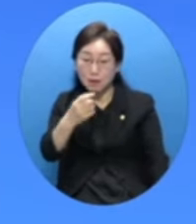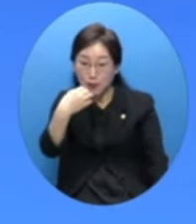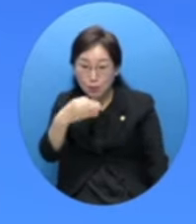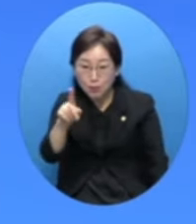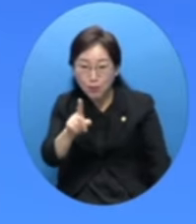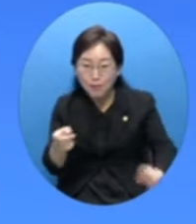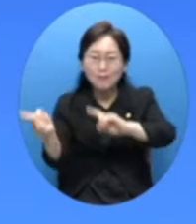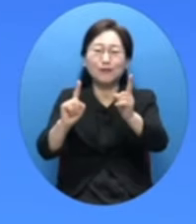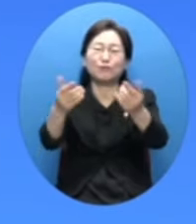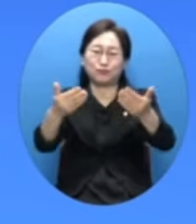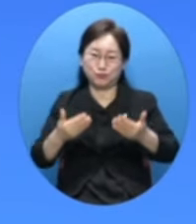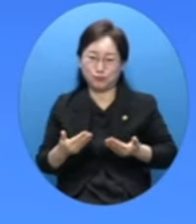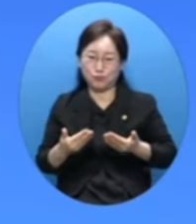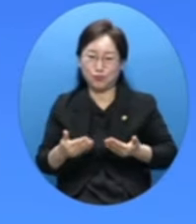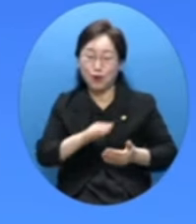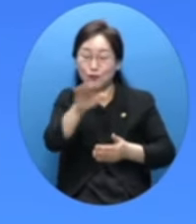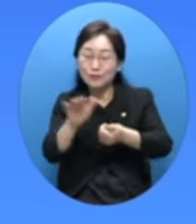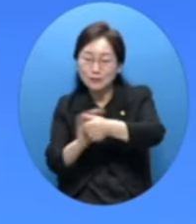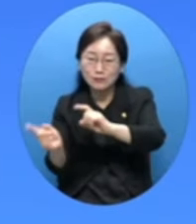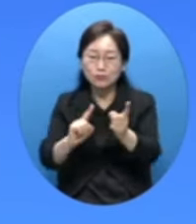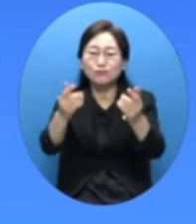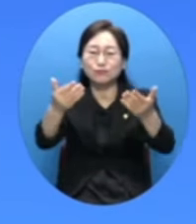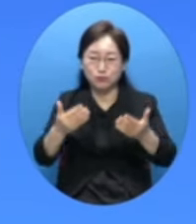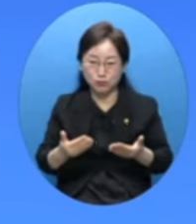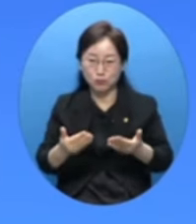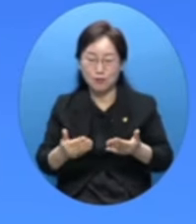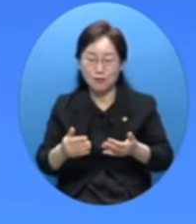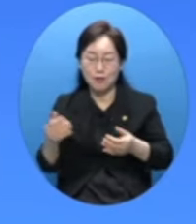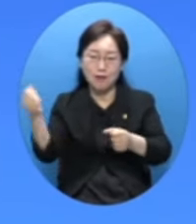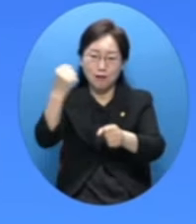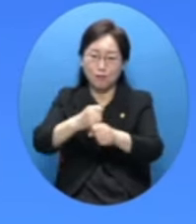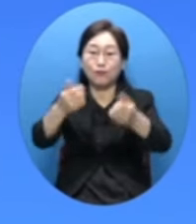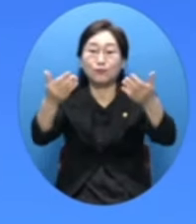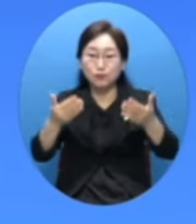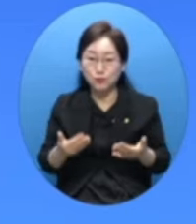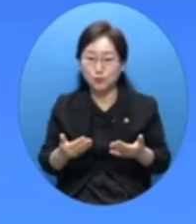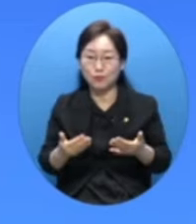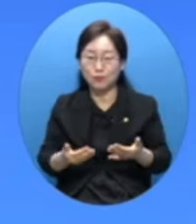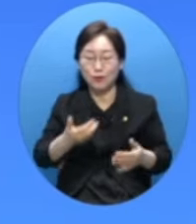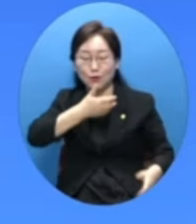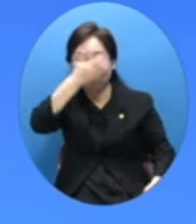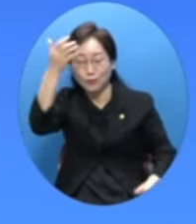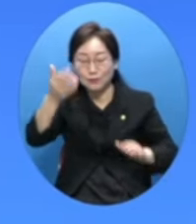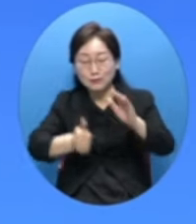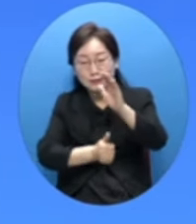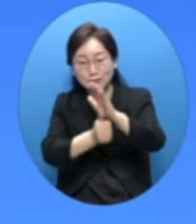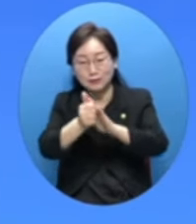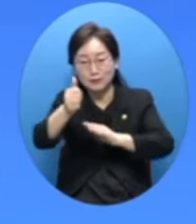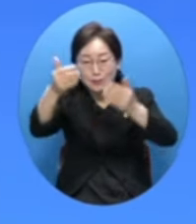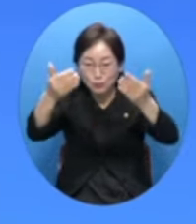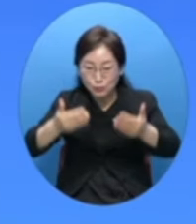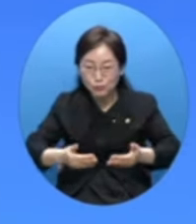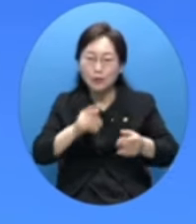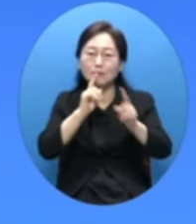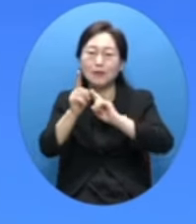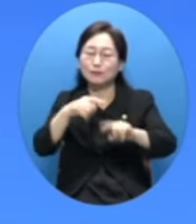음성이요, 우리를 치료하는 음성이요, 우리를 회복시키는 음성이요, 우리에게 꿈과 희망을 주시는 음성인